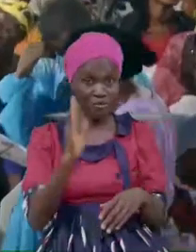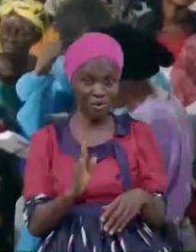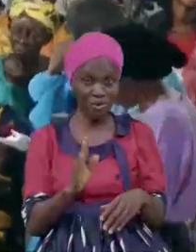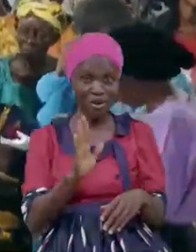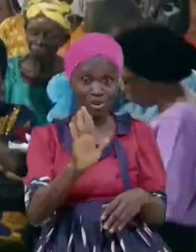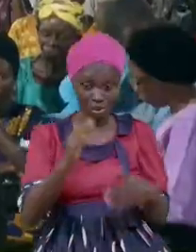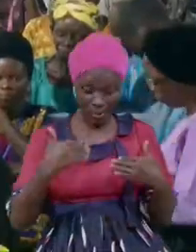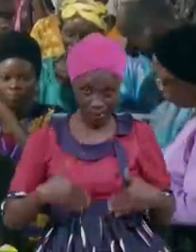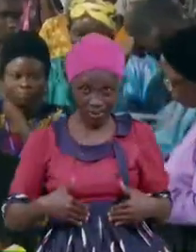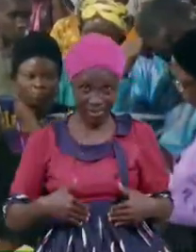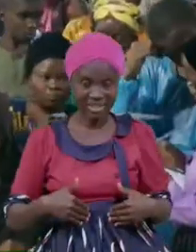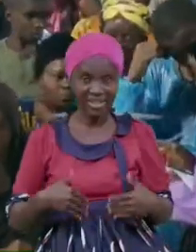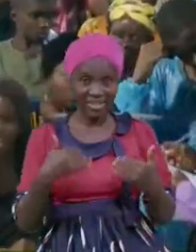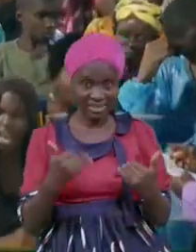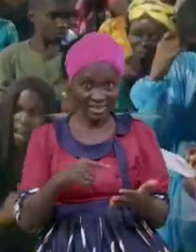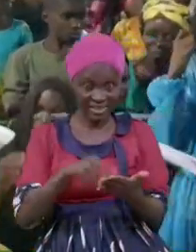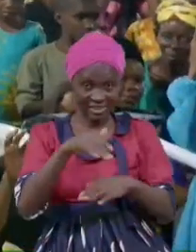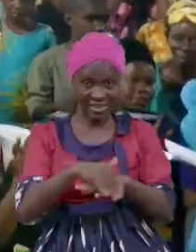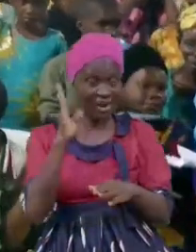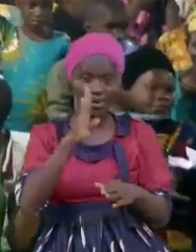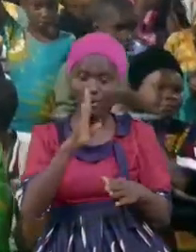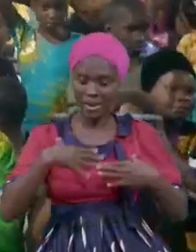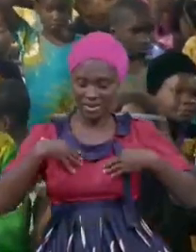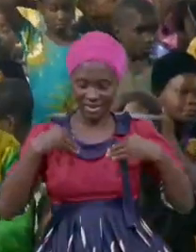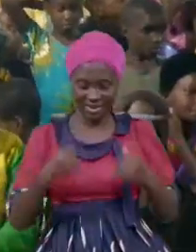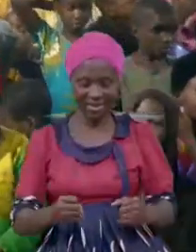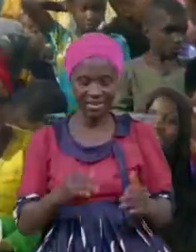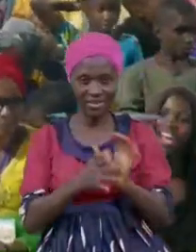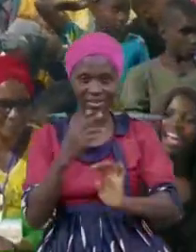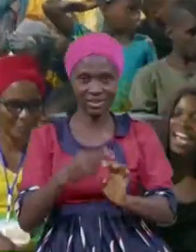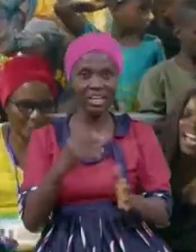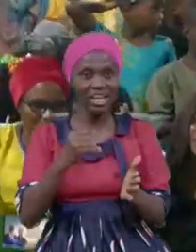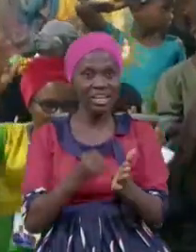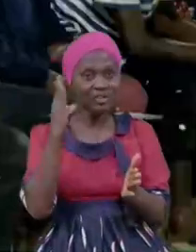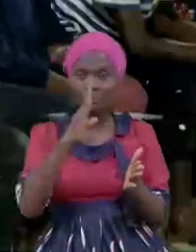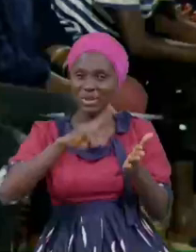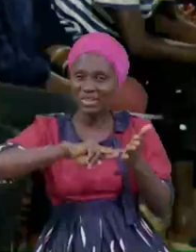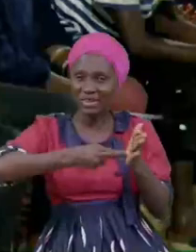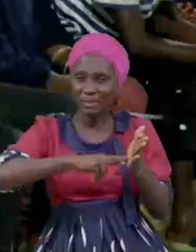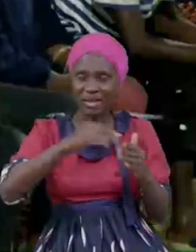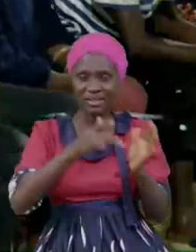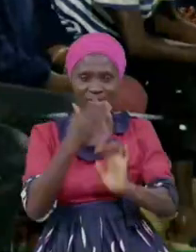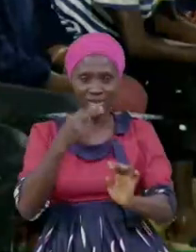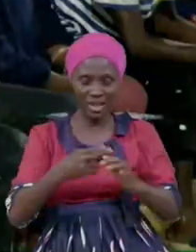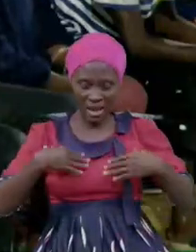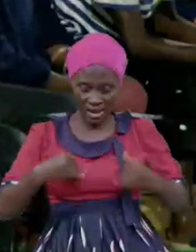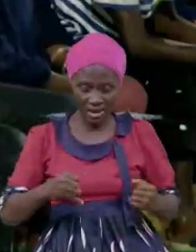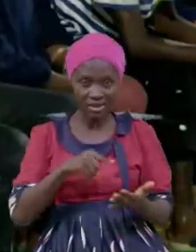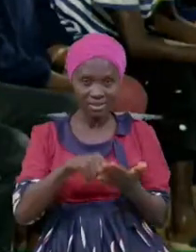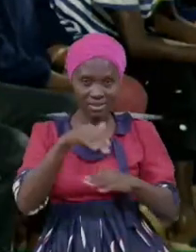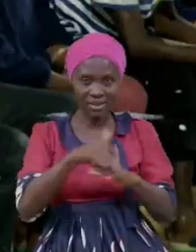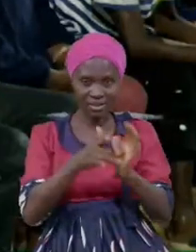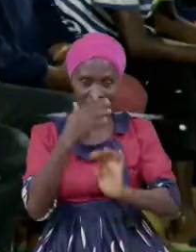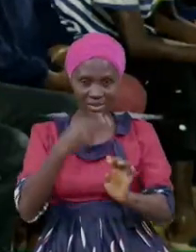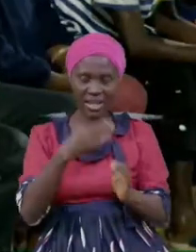réparé ce soir. Restauré ce soir. Guéri ce soir. Tout ce qui